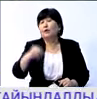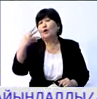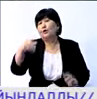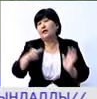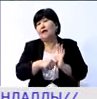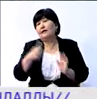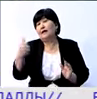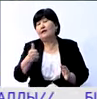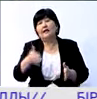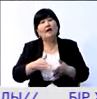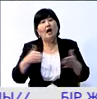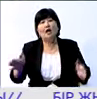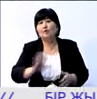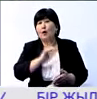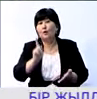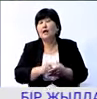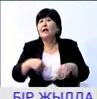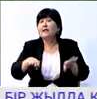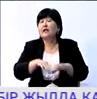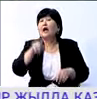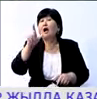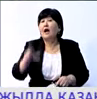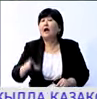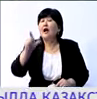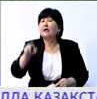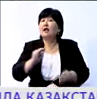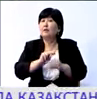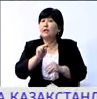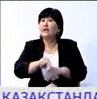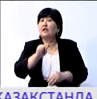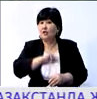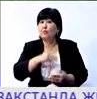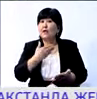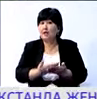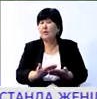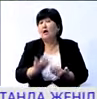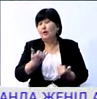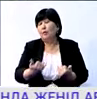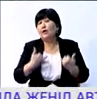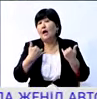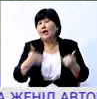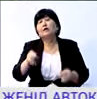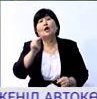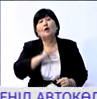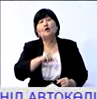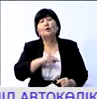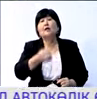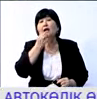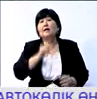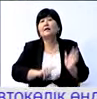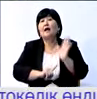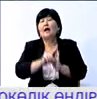36 сағаттан аспауы тиіс. Дегенмен адамды адам еткен еңбек емес пе? Біздің аңғарғанымыз жұмысқа ертеден